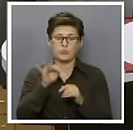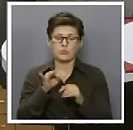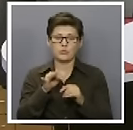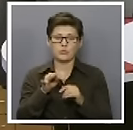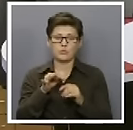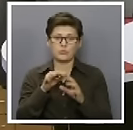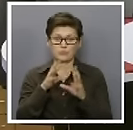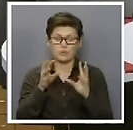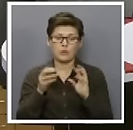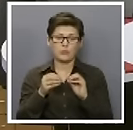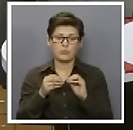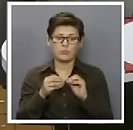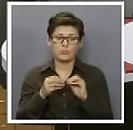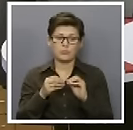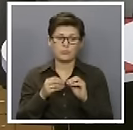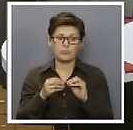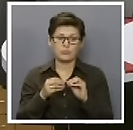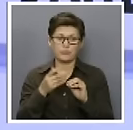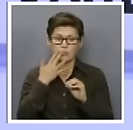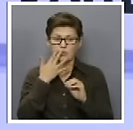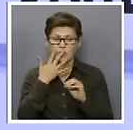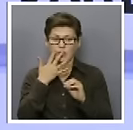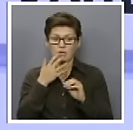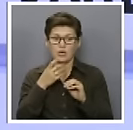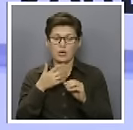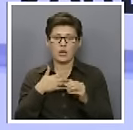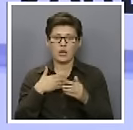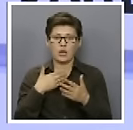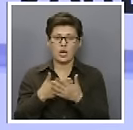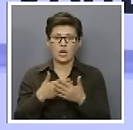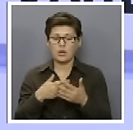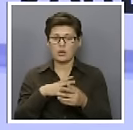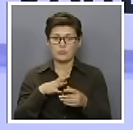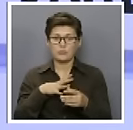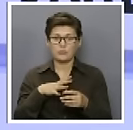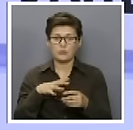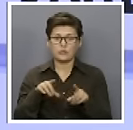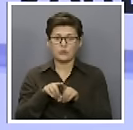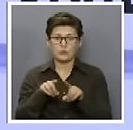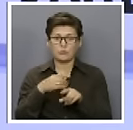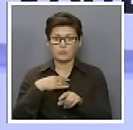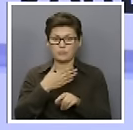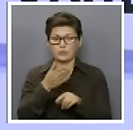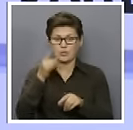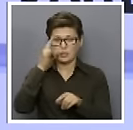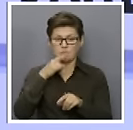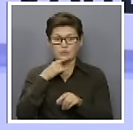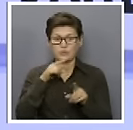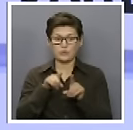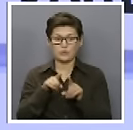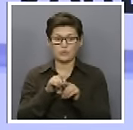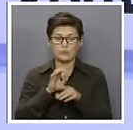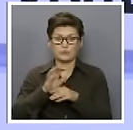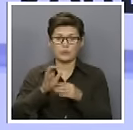де жаңағы шетелдің агрессивті жүріп атқан саясатының арқасында біздің Қазақстанда бұл жерде мынау